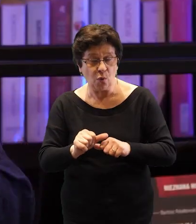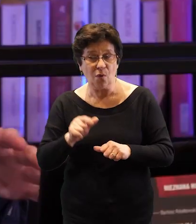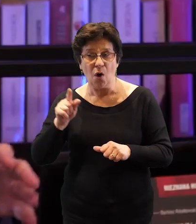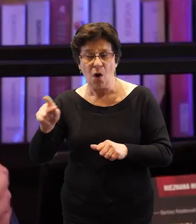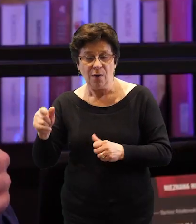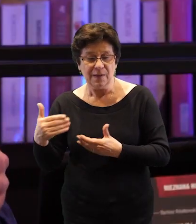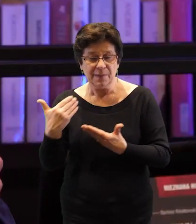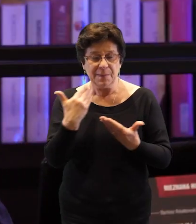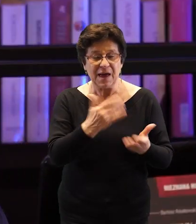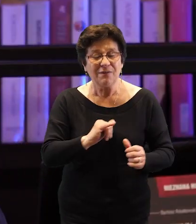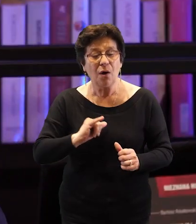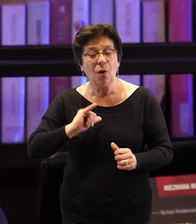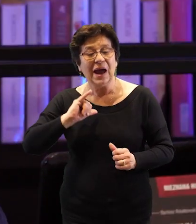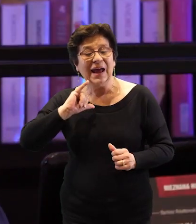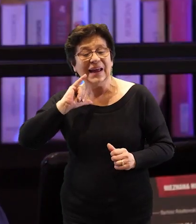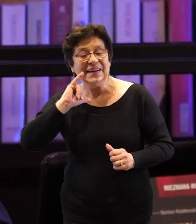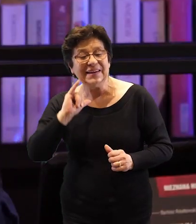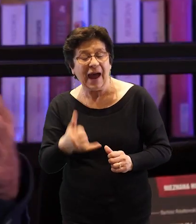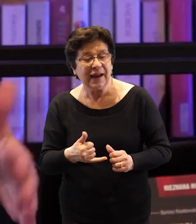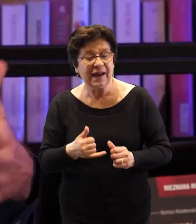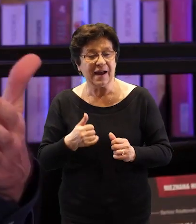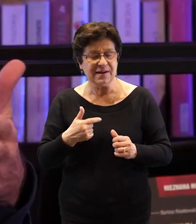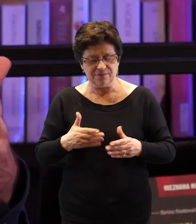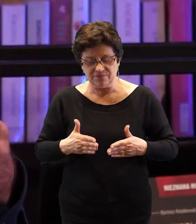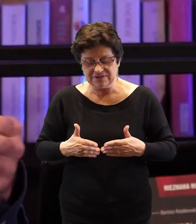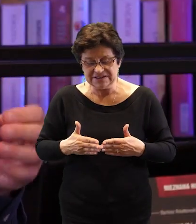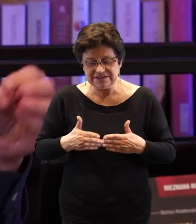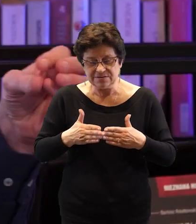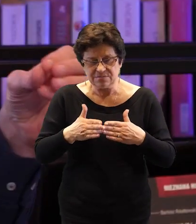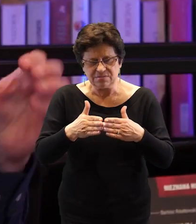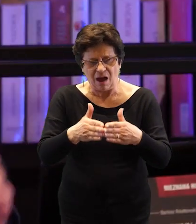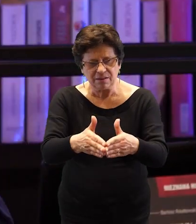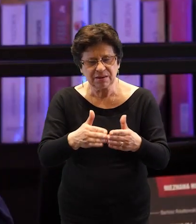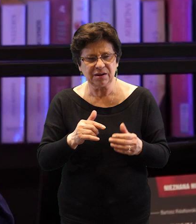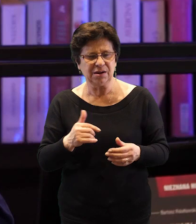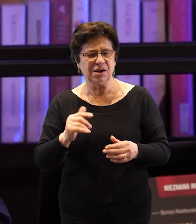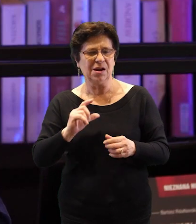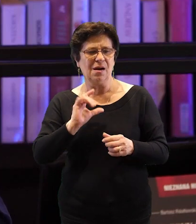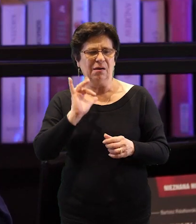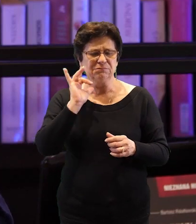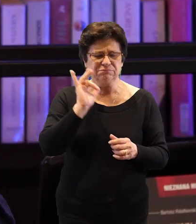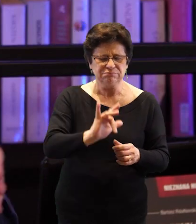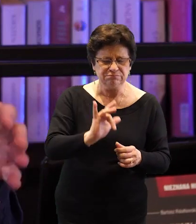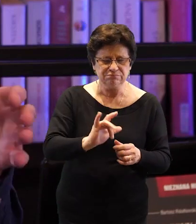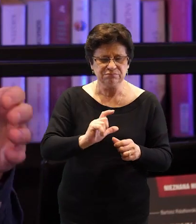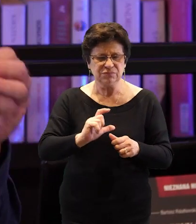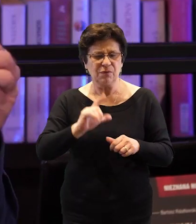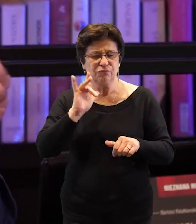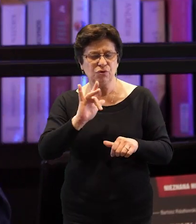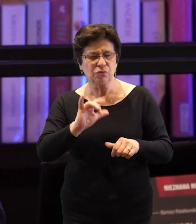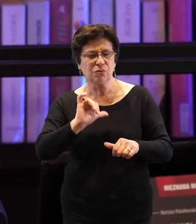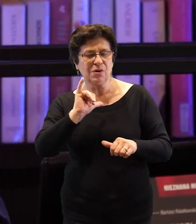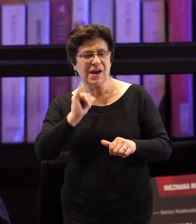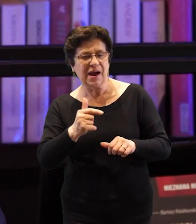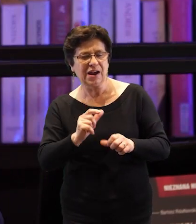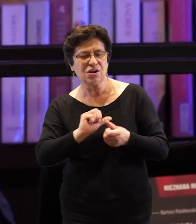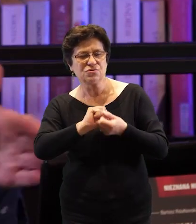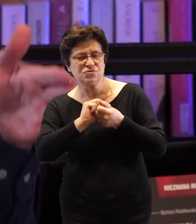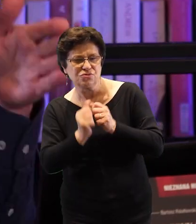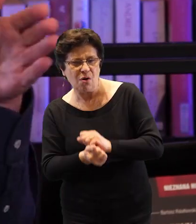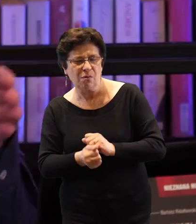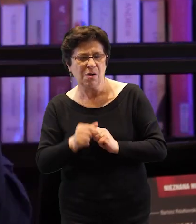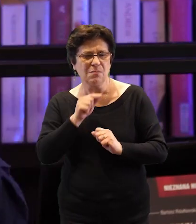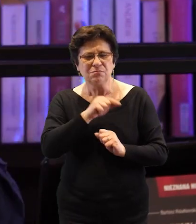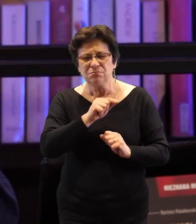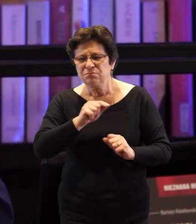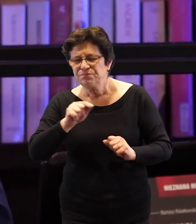jakie wypływały z portów brazylijskich, miał przekazywać do Niemiec, niemieckim łodziom podwodnym, żeby one mogły te